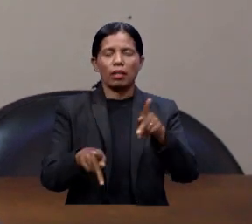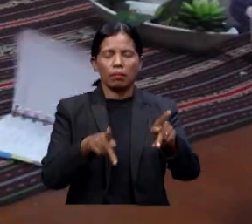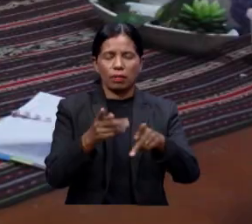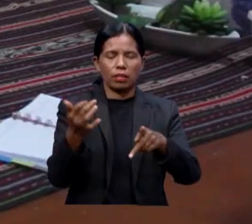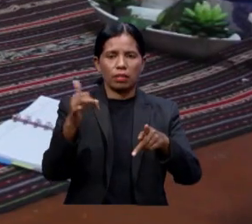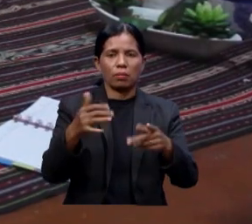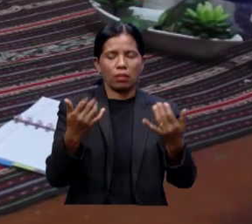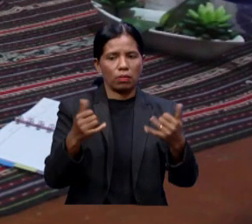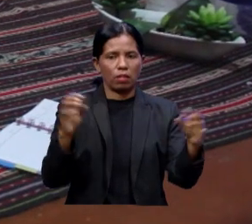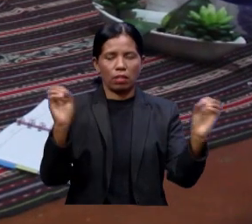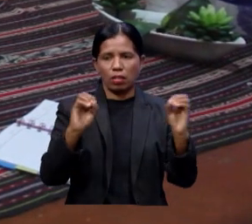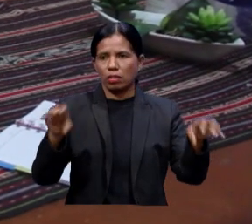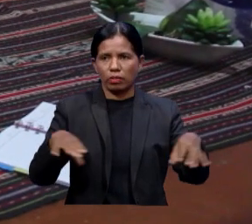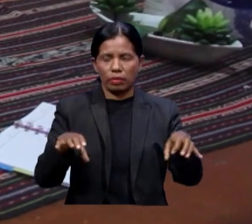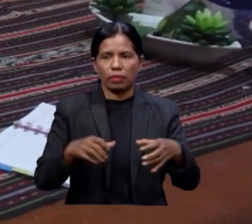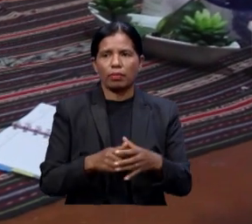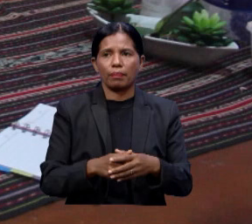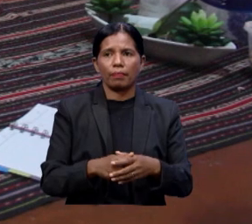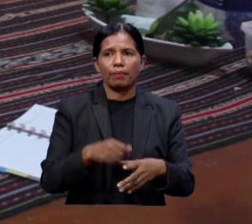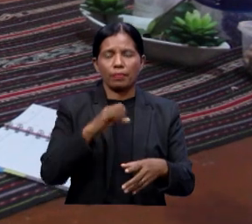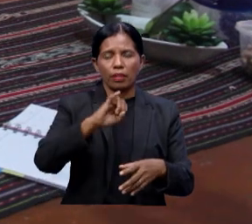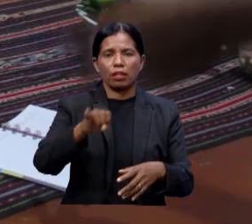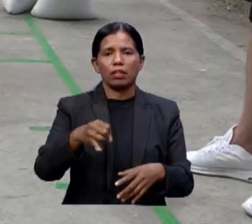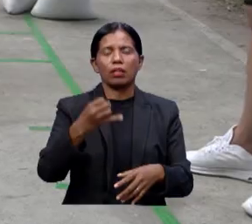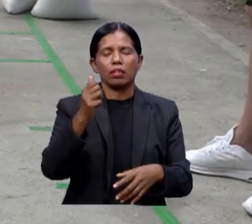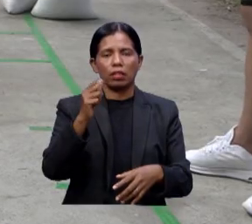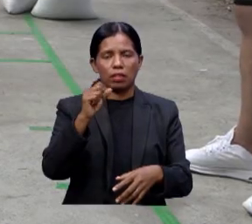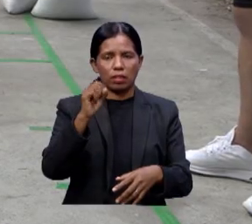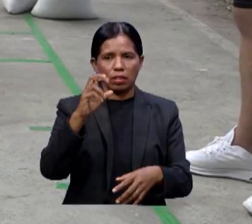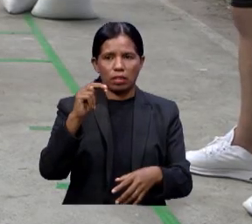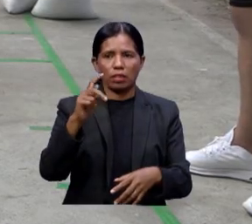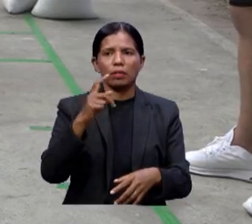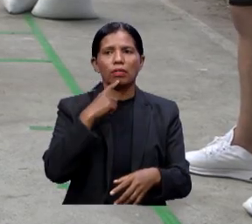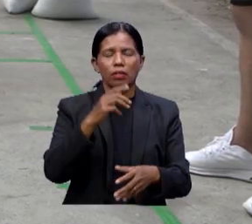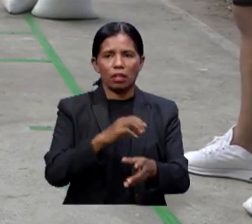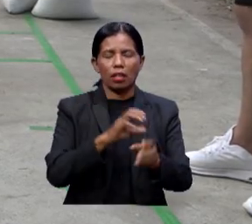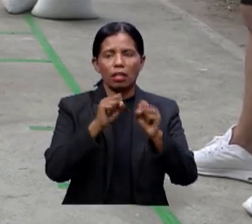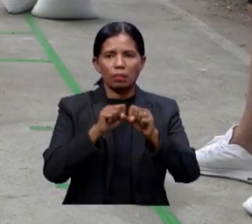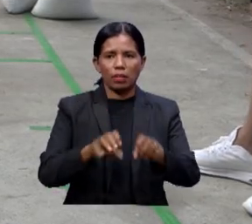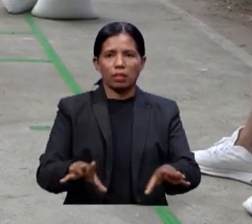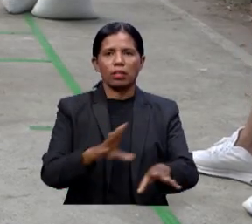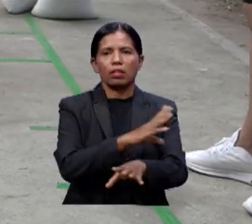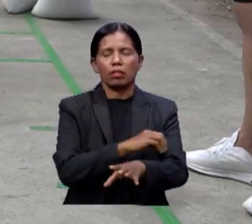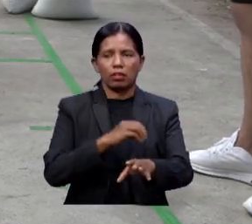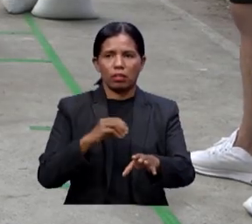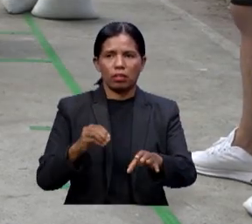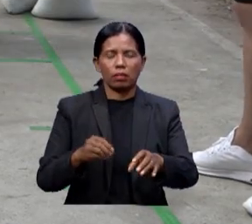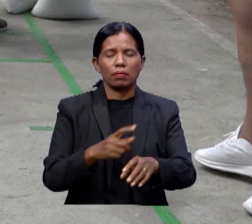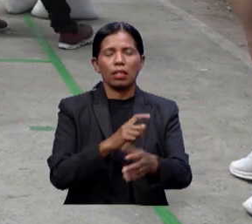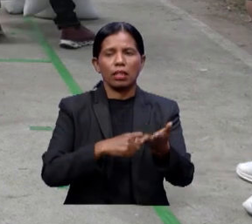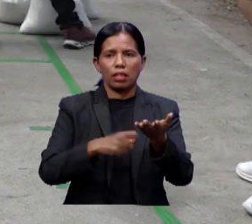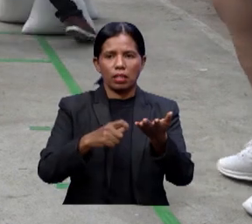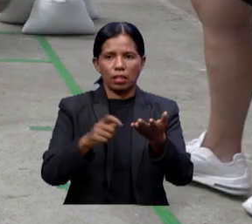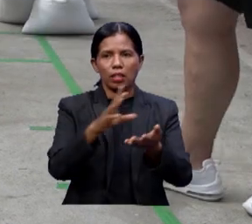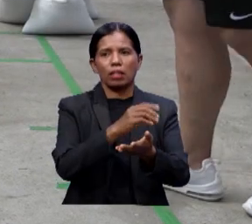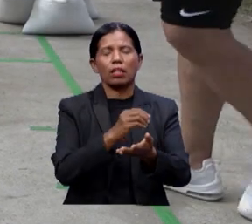desemprego. Jacinto Barros Guzmão Hactuir, atu bele ha menos número de desemprego, precisa cria centro formação técnico